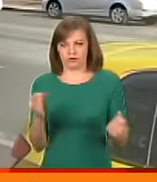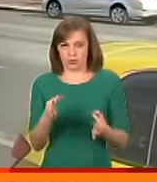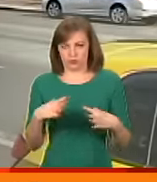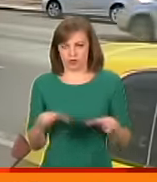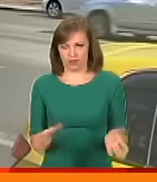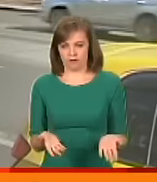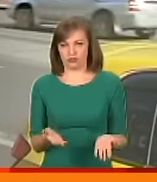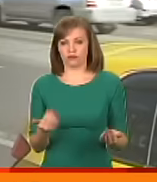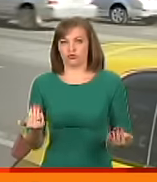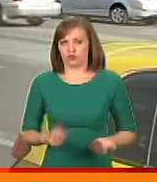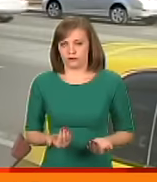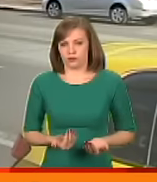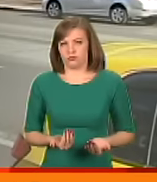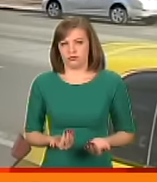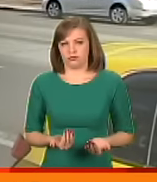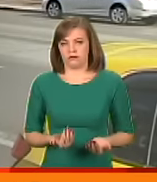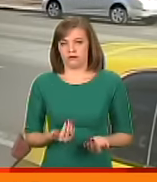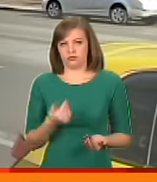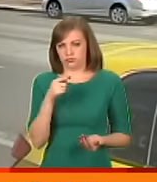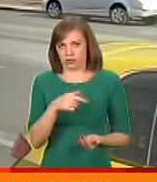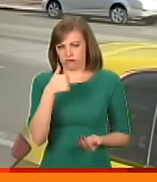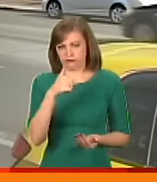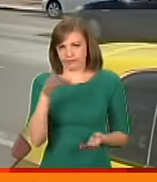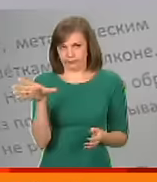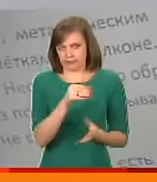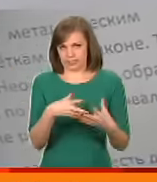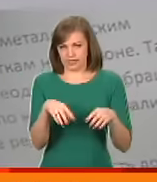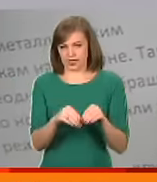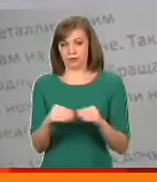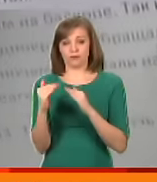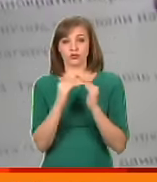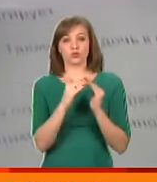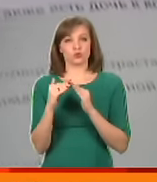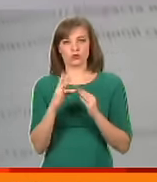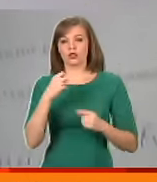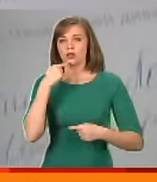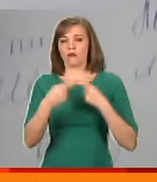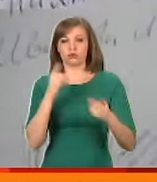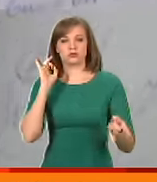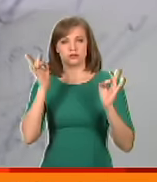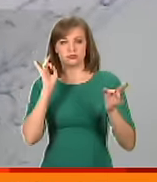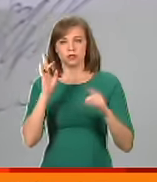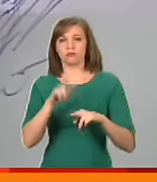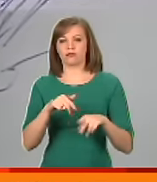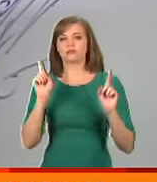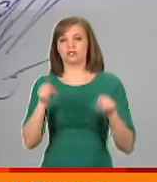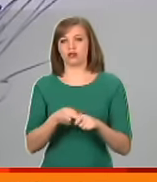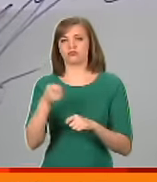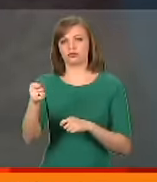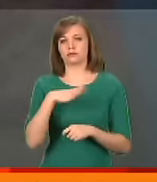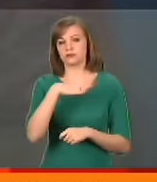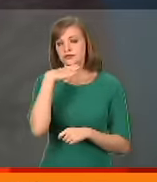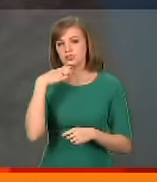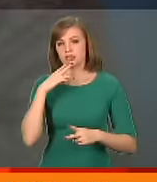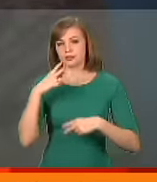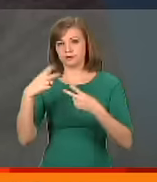было. Живут там благополучные все семьи. Сусіди на постійний гуркіт правоохоронцям також писали